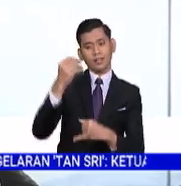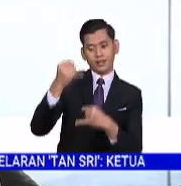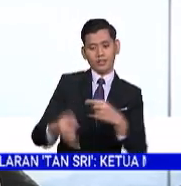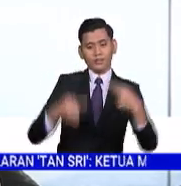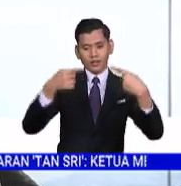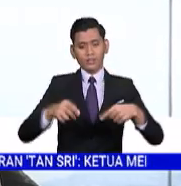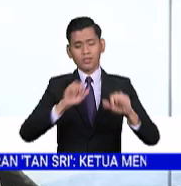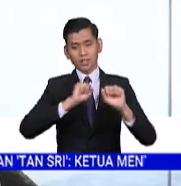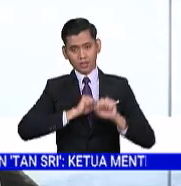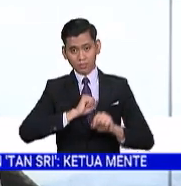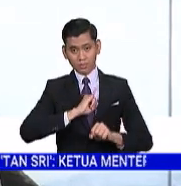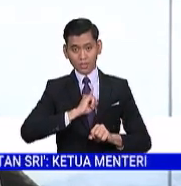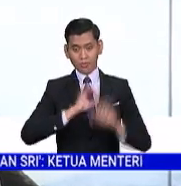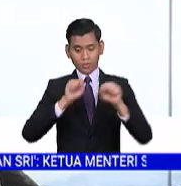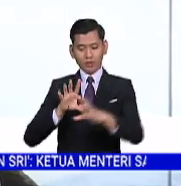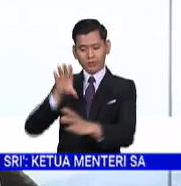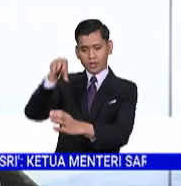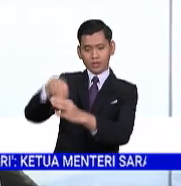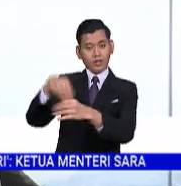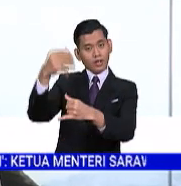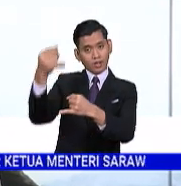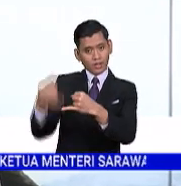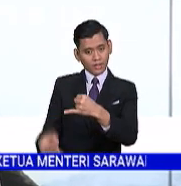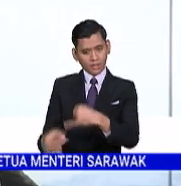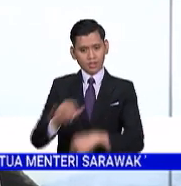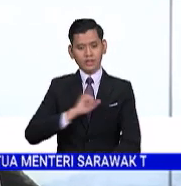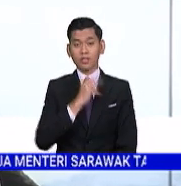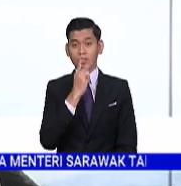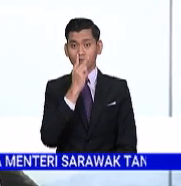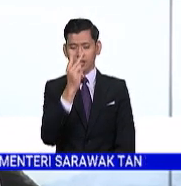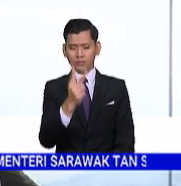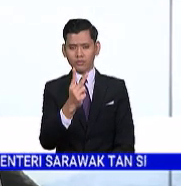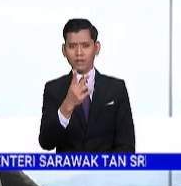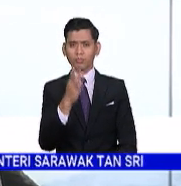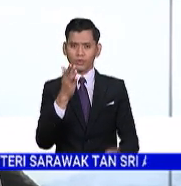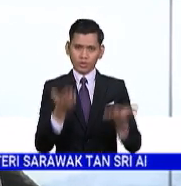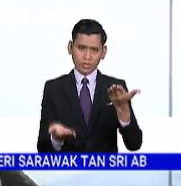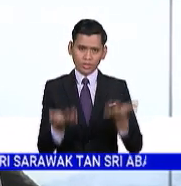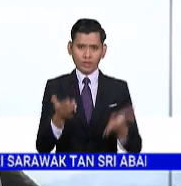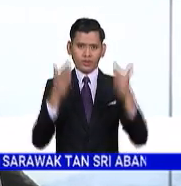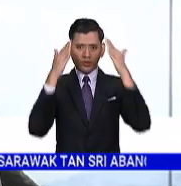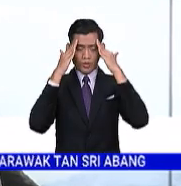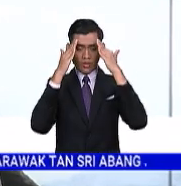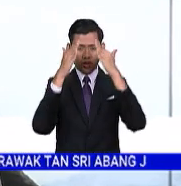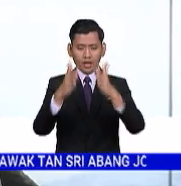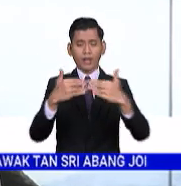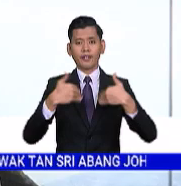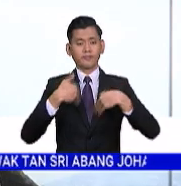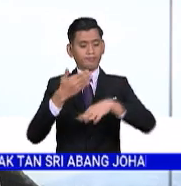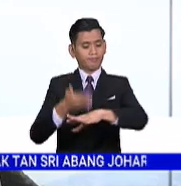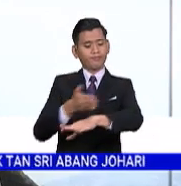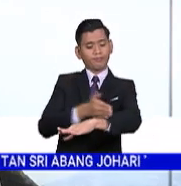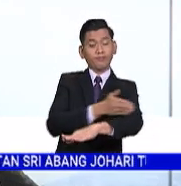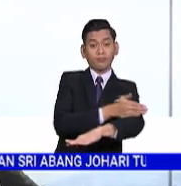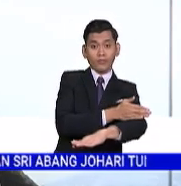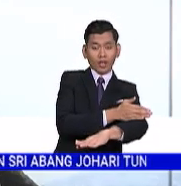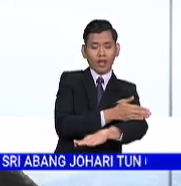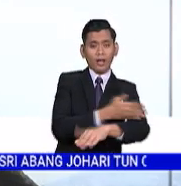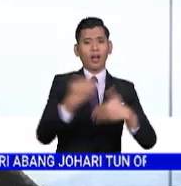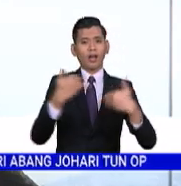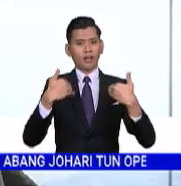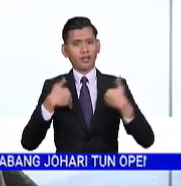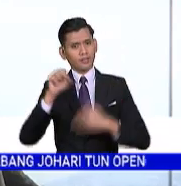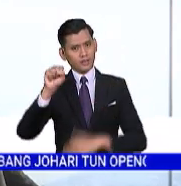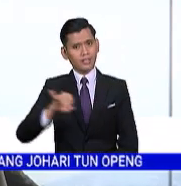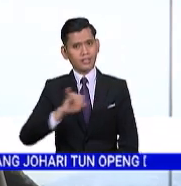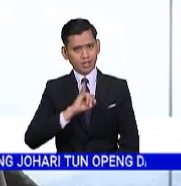boleh masuk final, dan saya rasa memang ada nampak fokus tu mungkin ada, memang ada improvement lah. Dan pun nampak